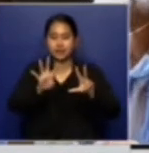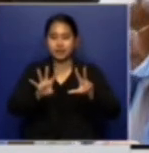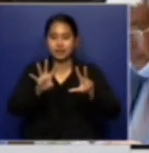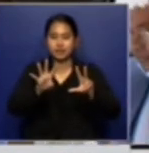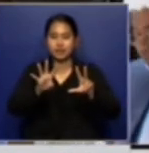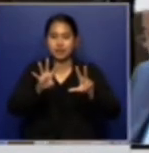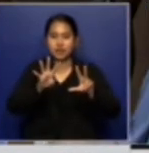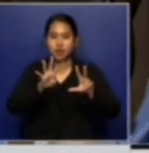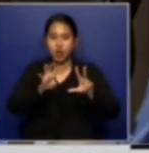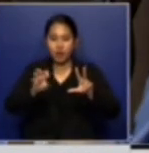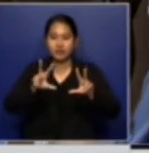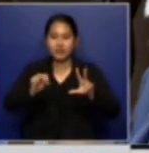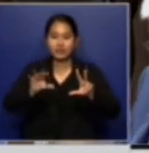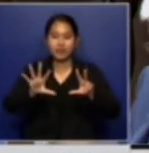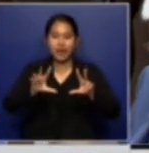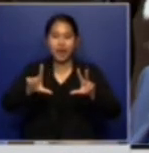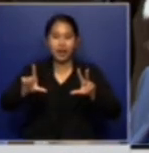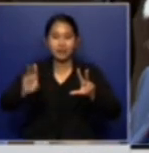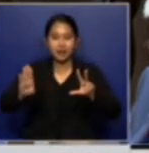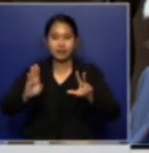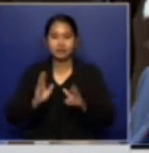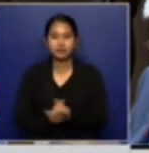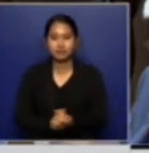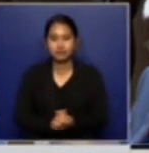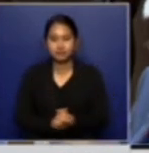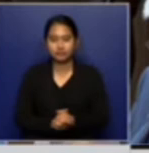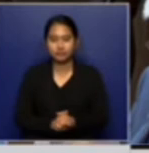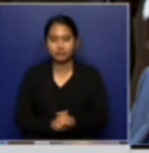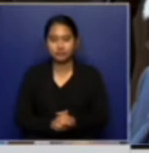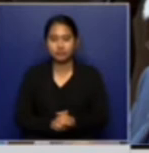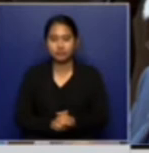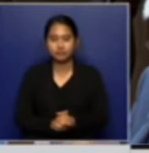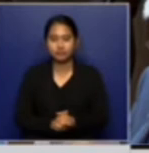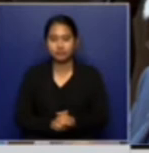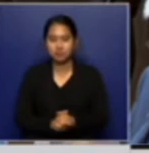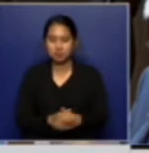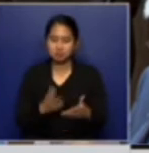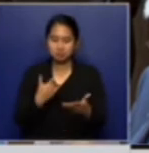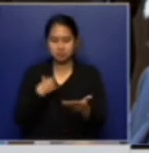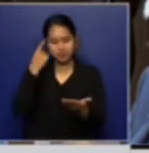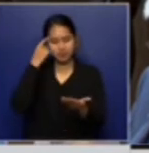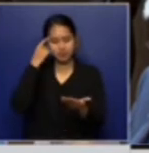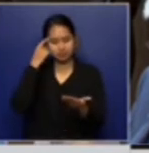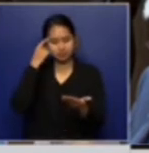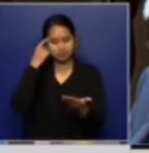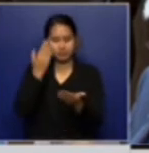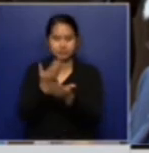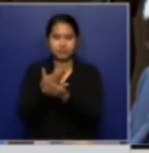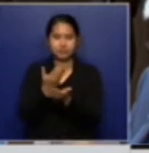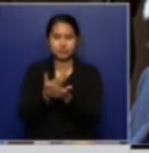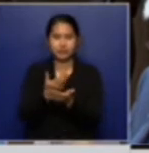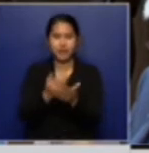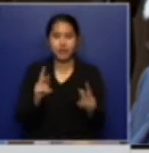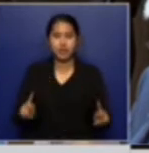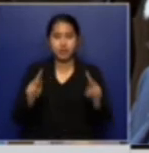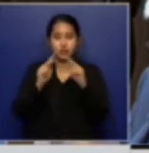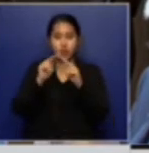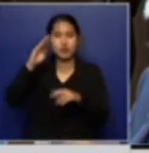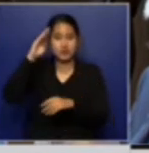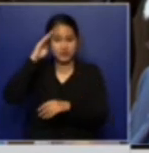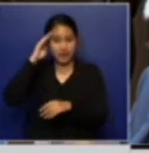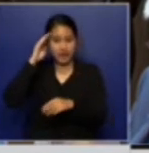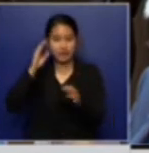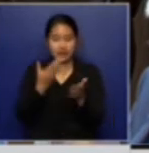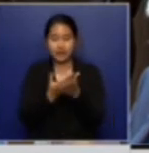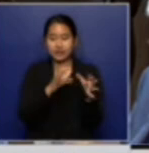3,435 ล้านบาทครับท่านประธานครับบวกลบคูณหารแล้วเนี่ยงบผูกพันของกระทรวงกลาโหมกับง